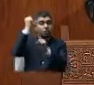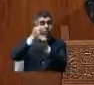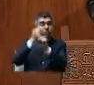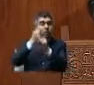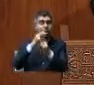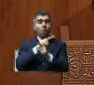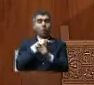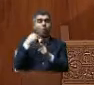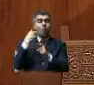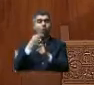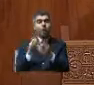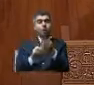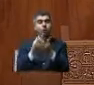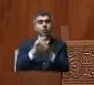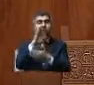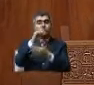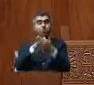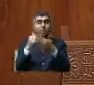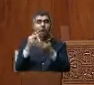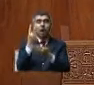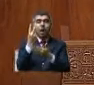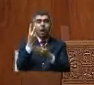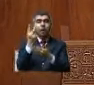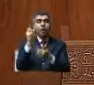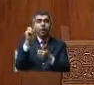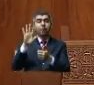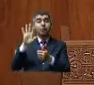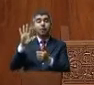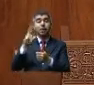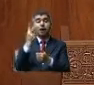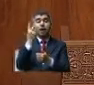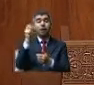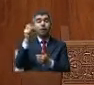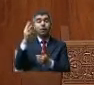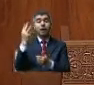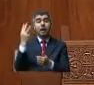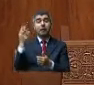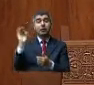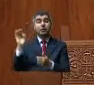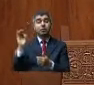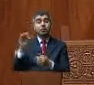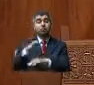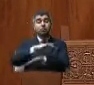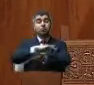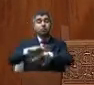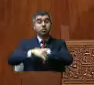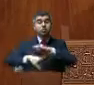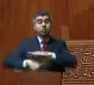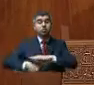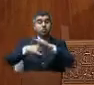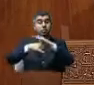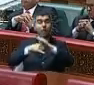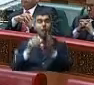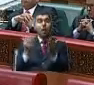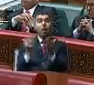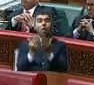بترجمة أهم مضامين رؤية 2015-2030 التي أعدها المجلس الأعلى للتربية والتكوين والبحث العلمي في قانون